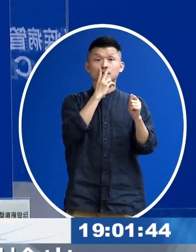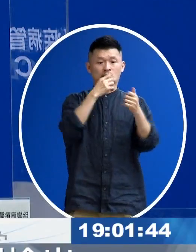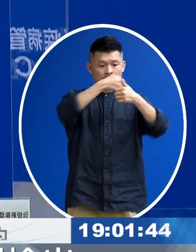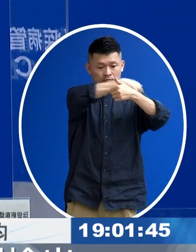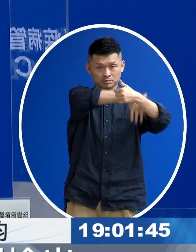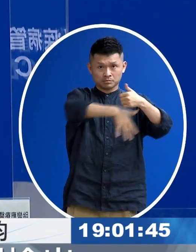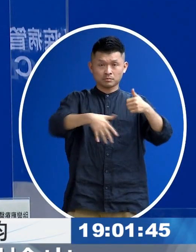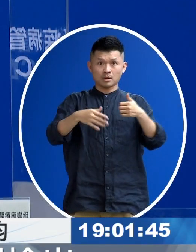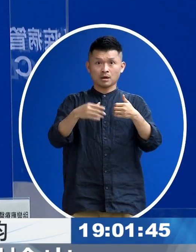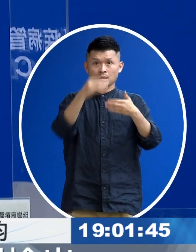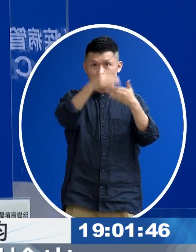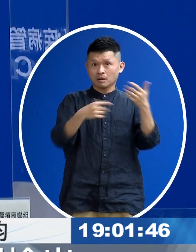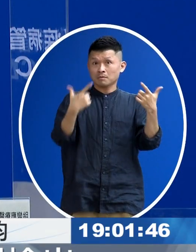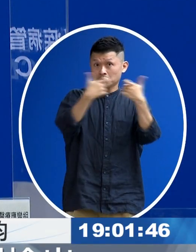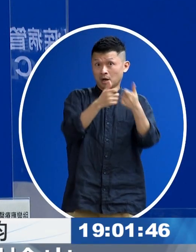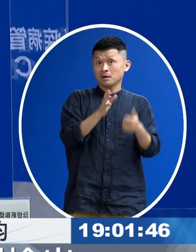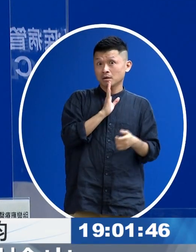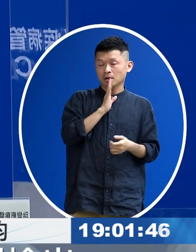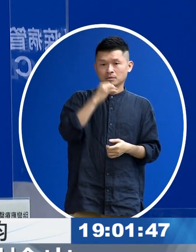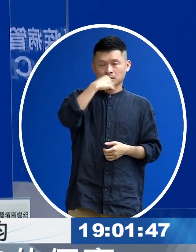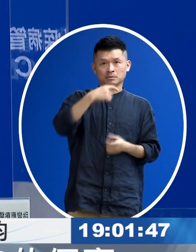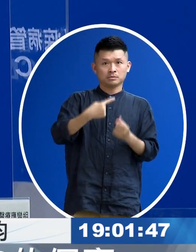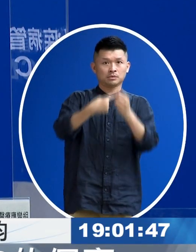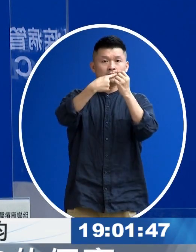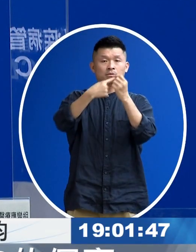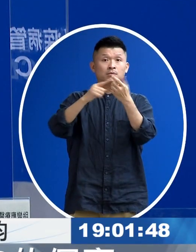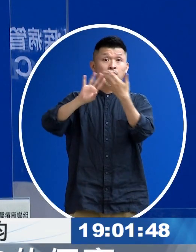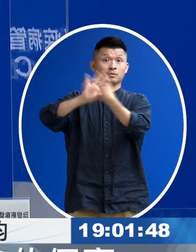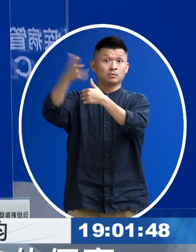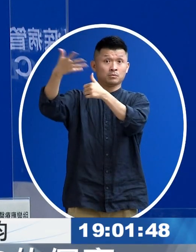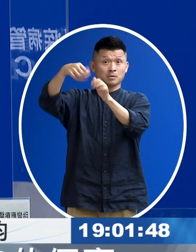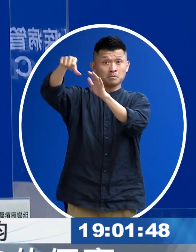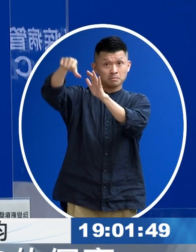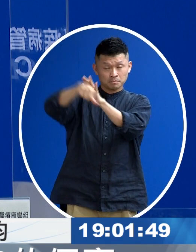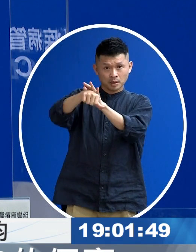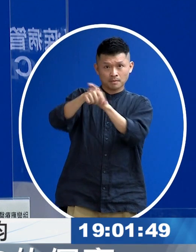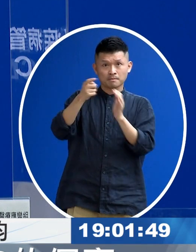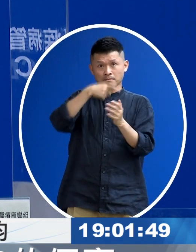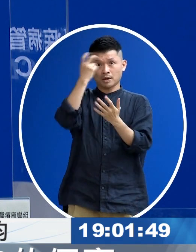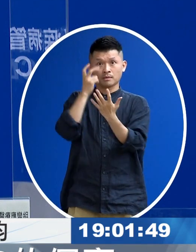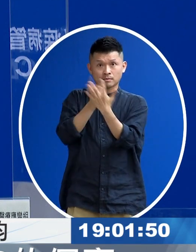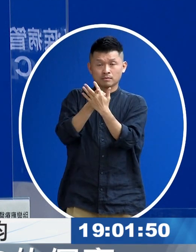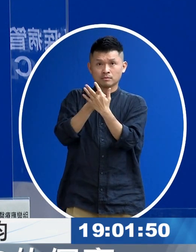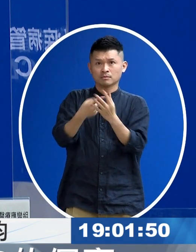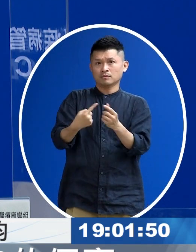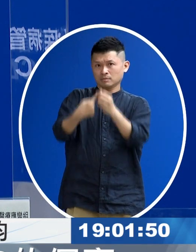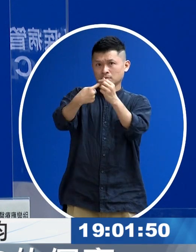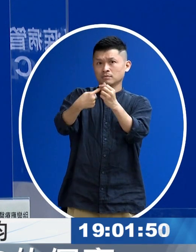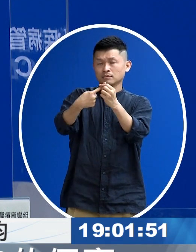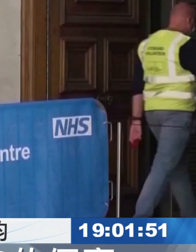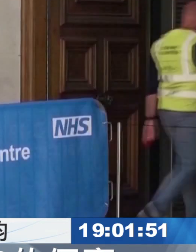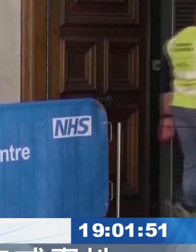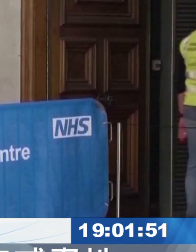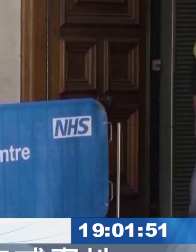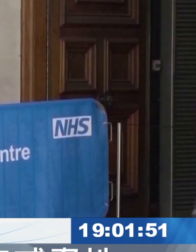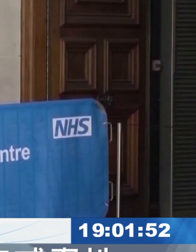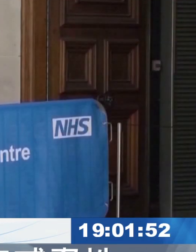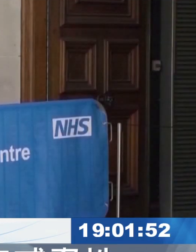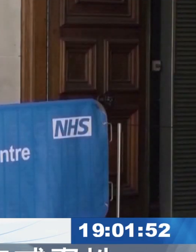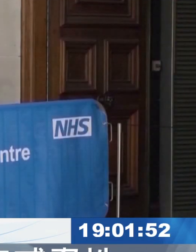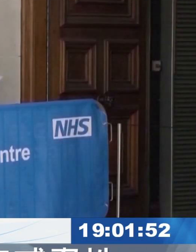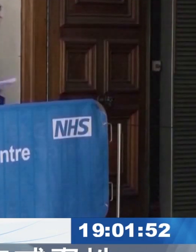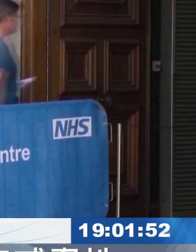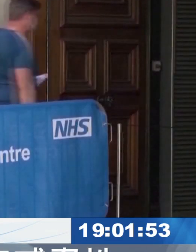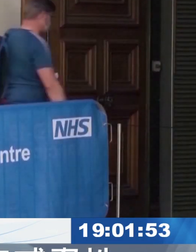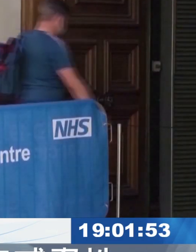这一案是我们国内首例检出境外移入，确定是 AY4.2 的这个个案。 新型变异